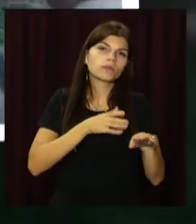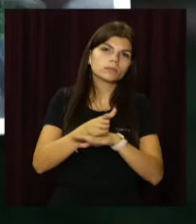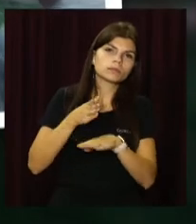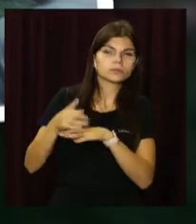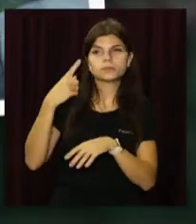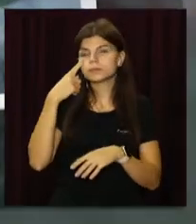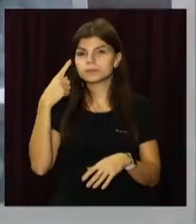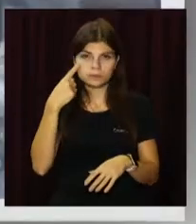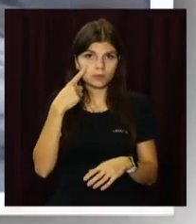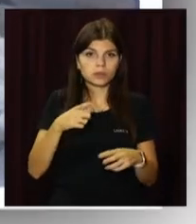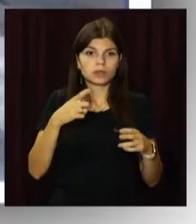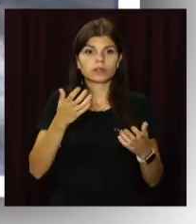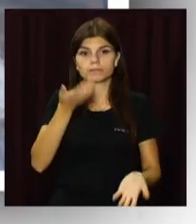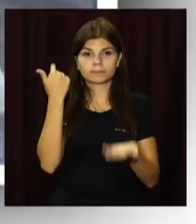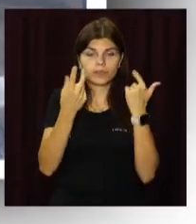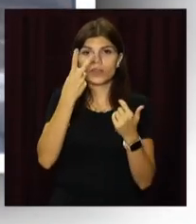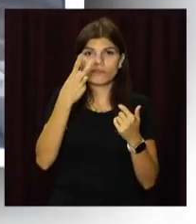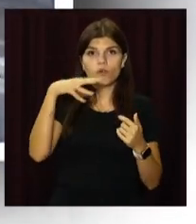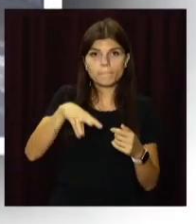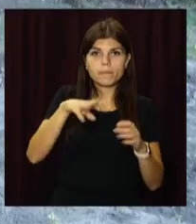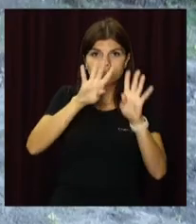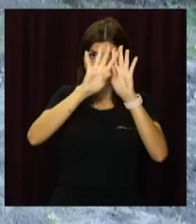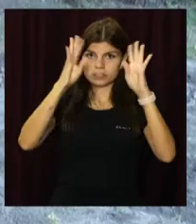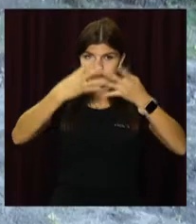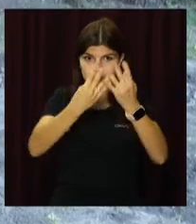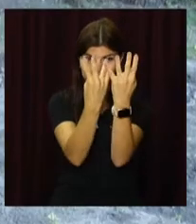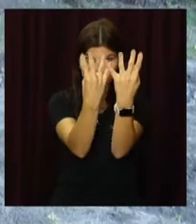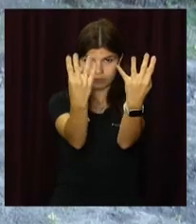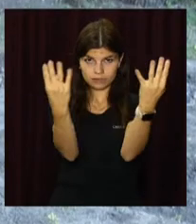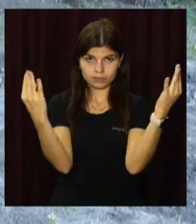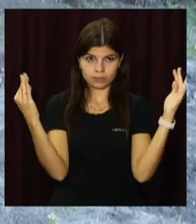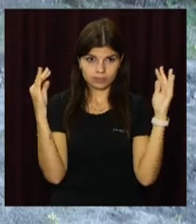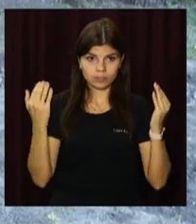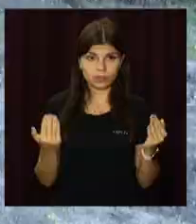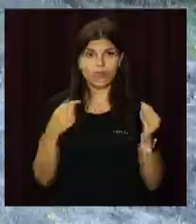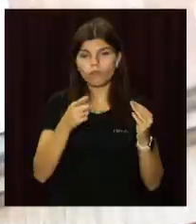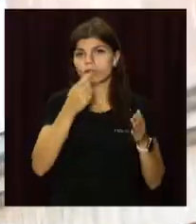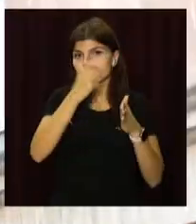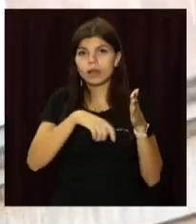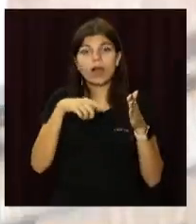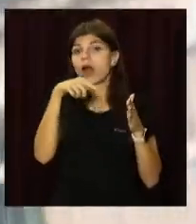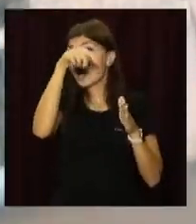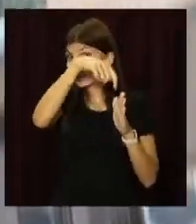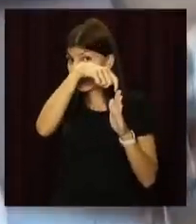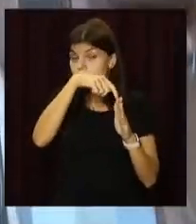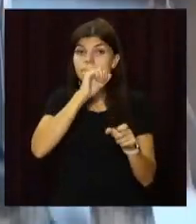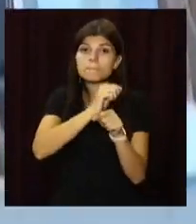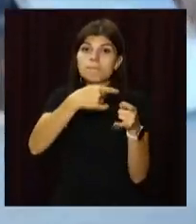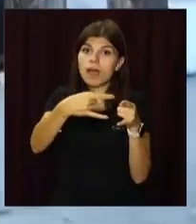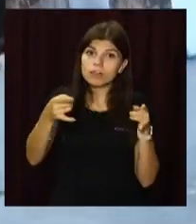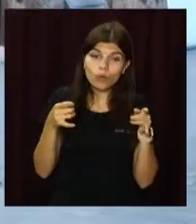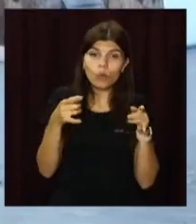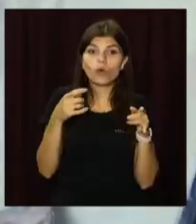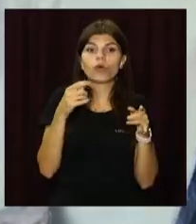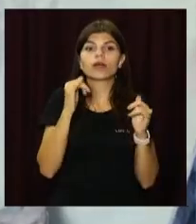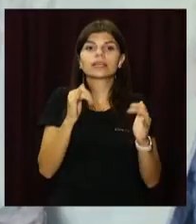благоустрою міськради розібрали 2-метровий паркан поблизу житлового будинку. Він прикривав незаконно прибудовані балкони і